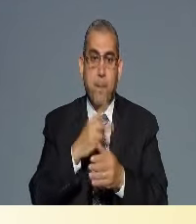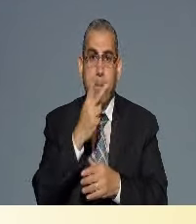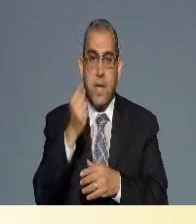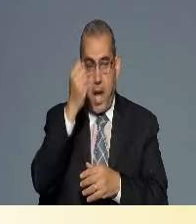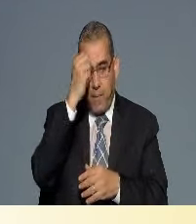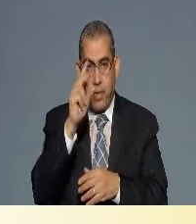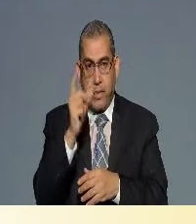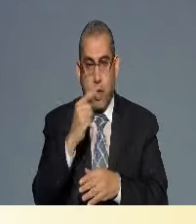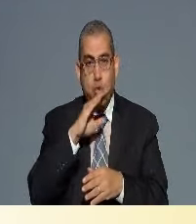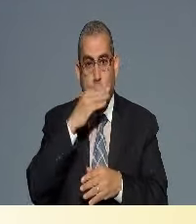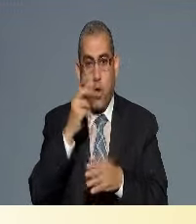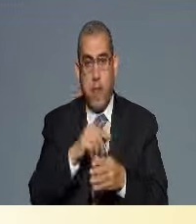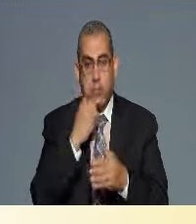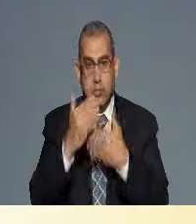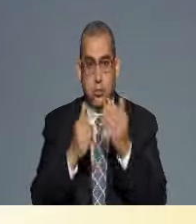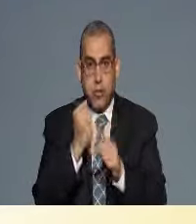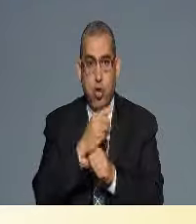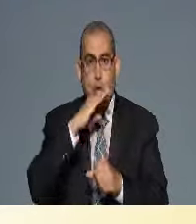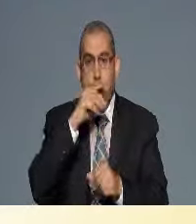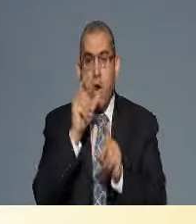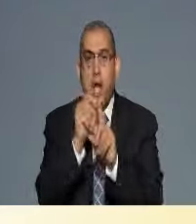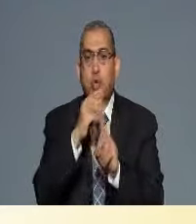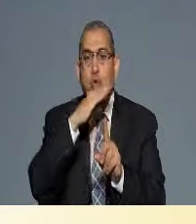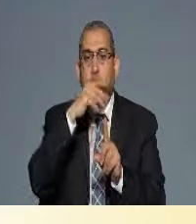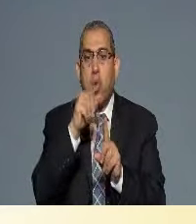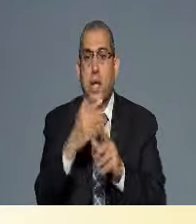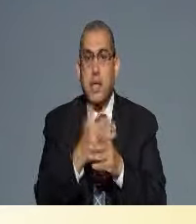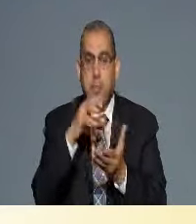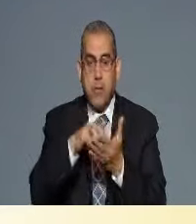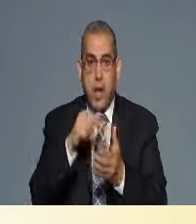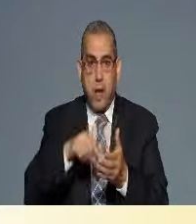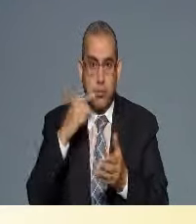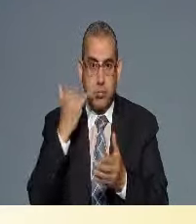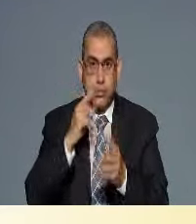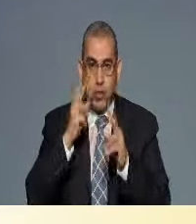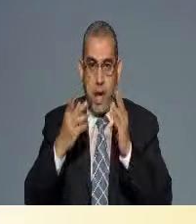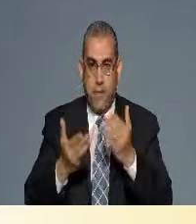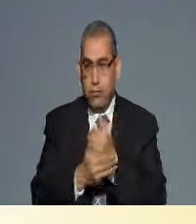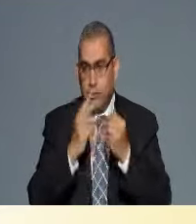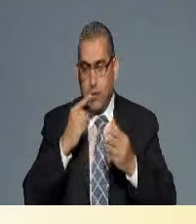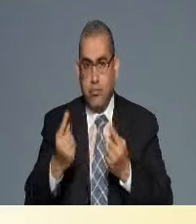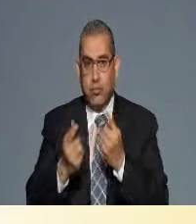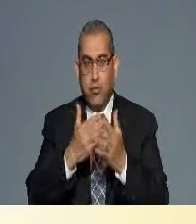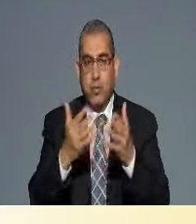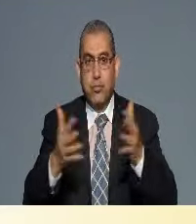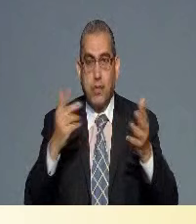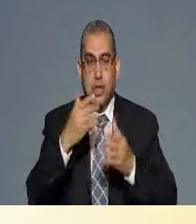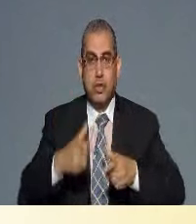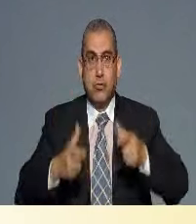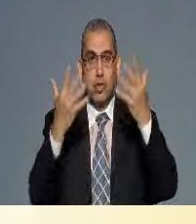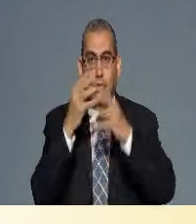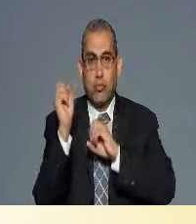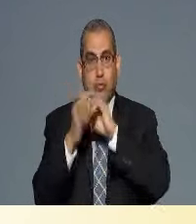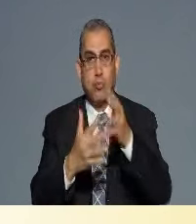ذره، وهنسلط الضوء على الذره تحديدا سيادتك في هذا العرس اليوم اللي سيادتك بتشرفنا فيه افتتاح الصوامع والذره.